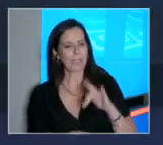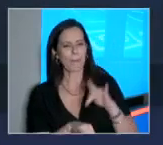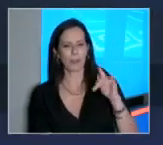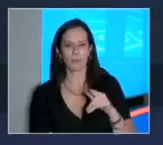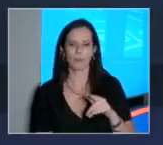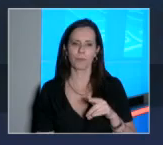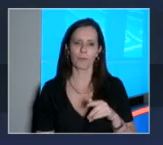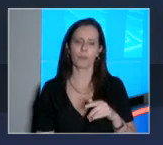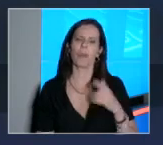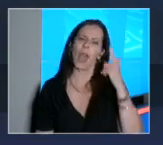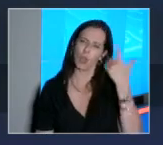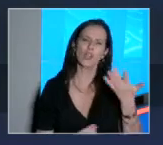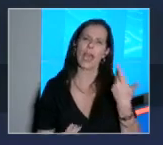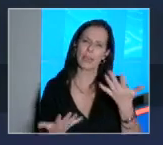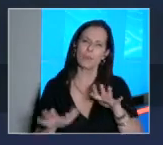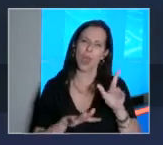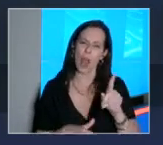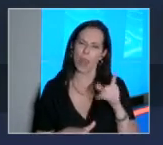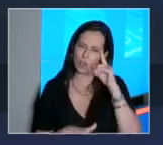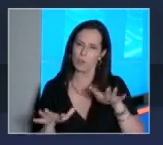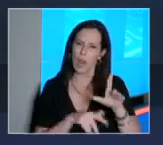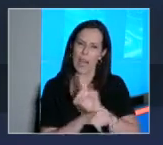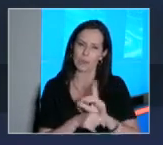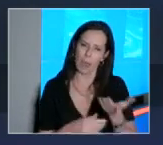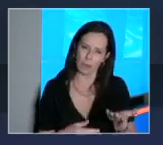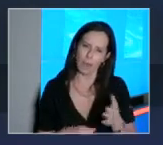יודע שאין ממשלה, אני יודע שזו ממשלת מעבר.